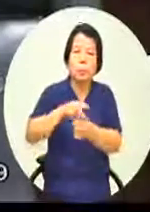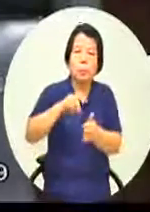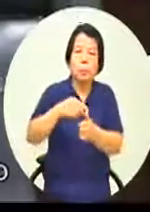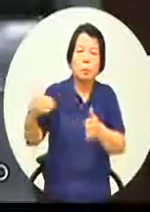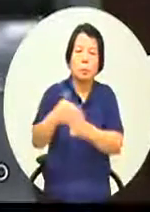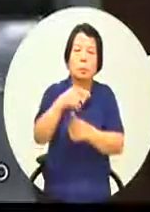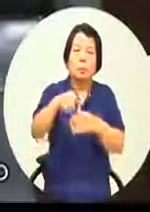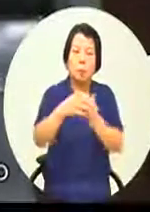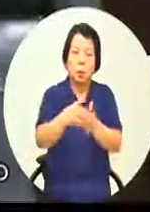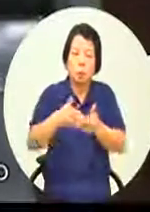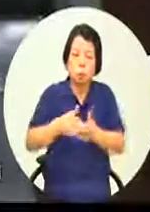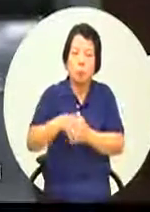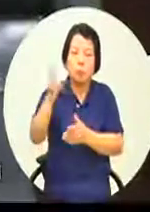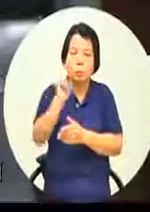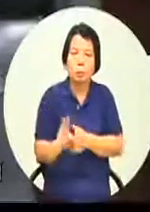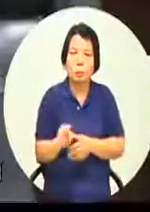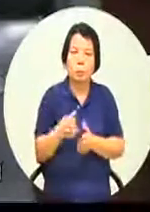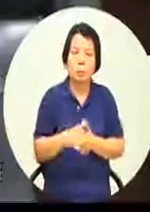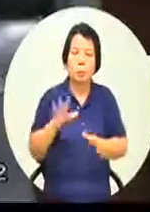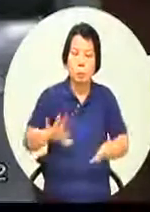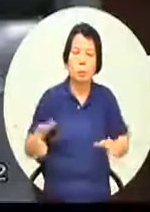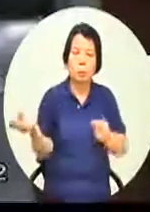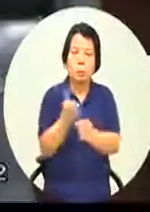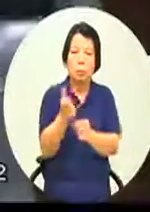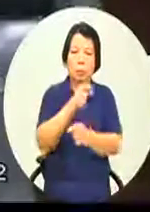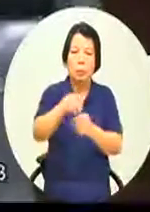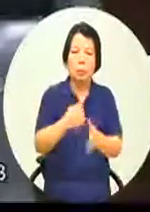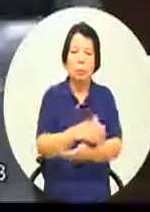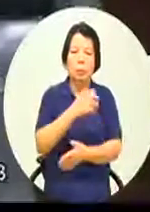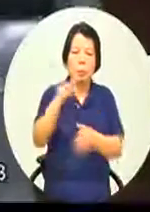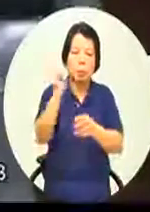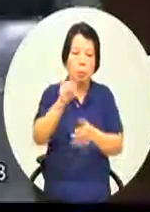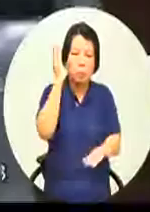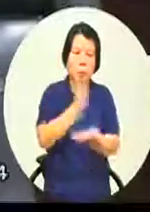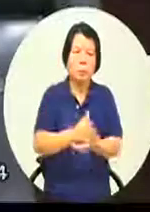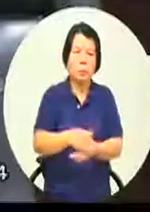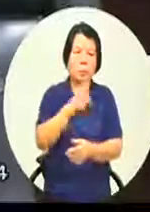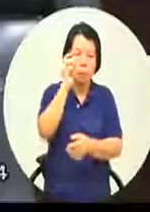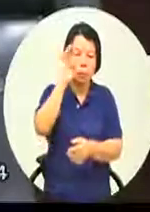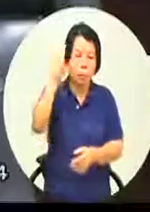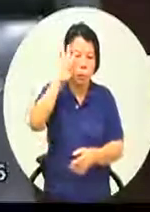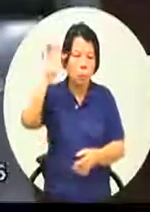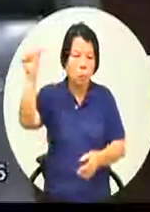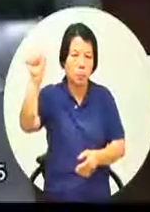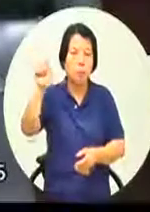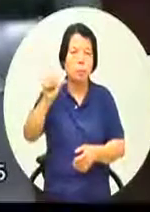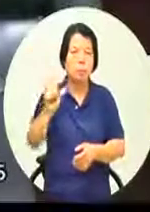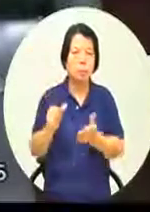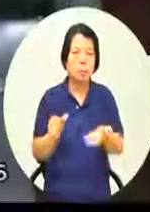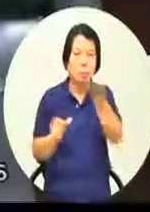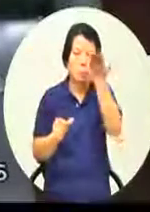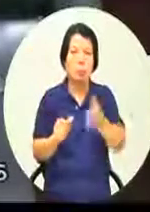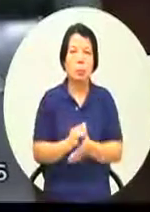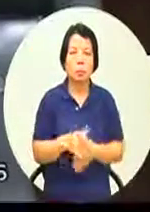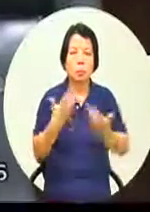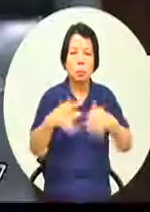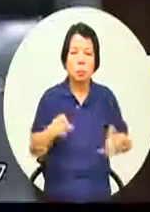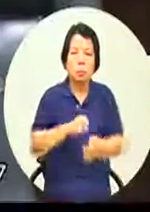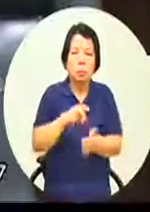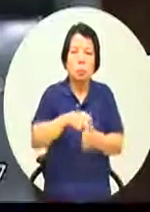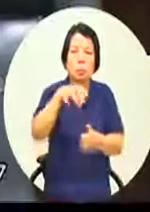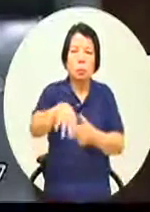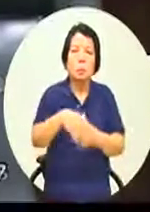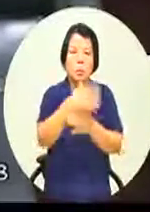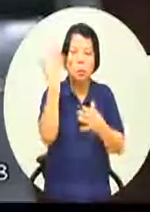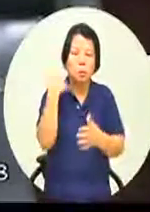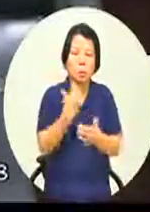电。那我们也知道这一次的风灾造成停电至少4天到5天以上， 那当然很多养殖户他们过去都有